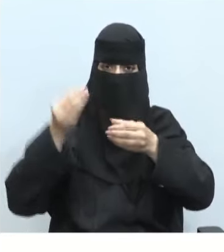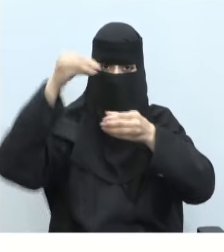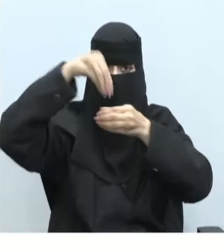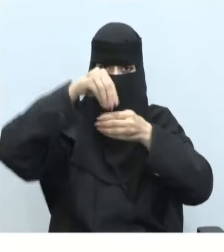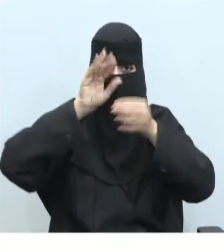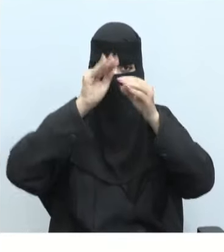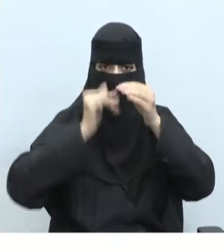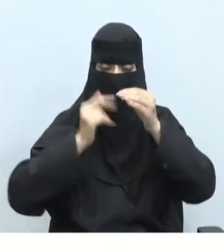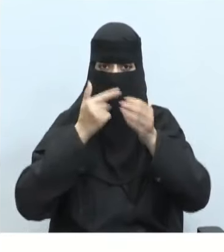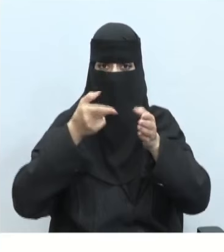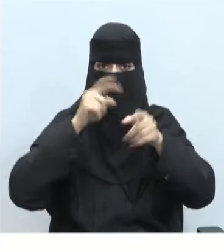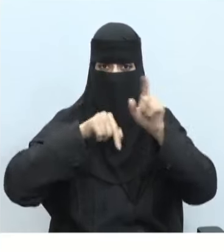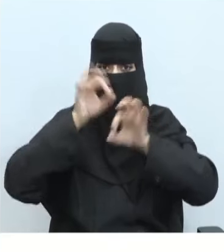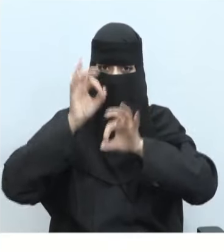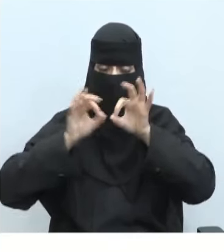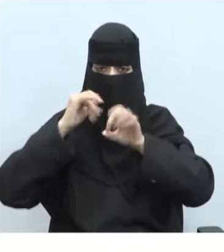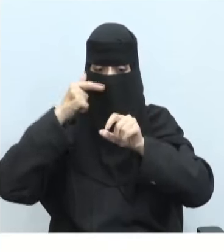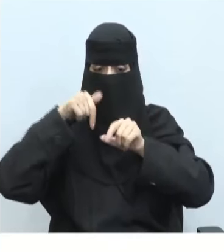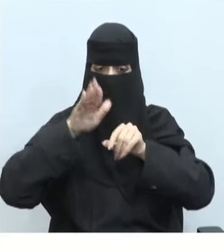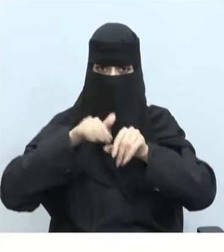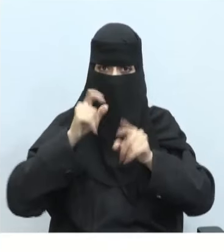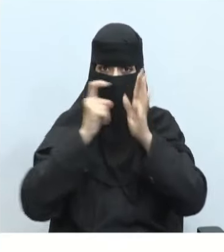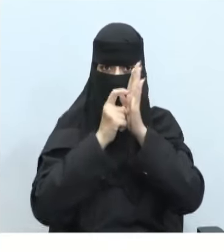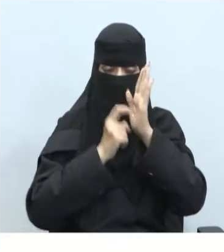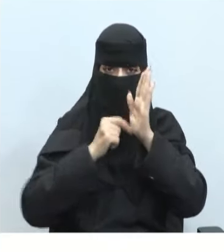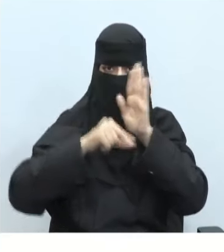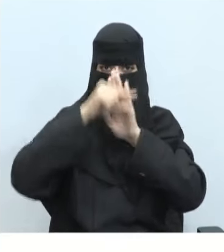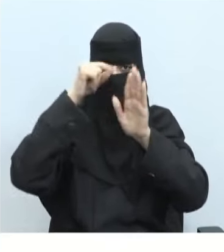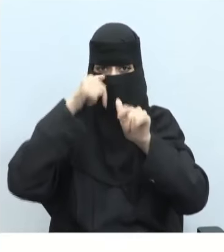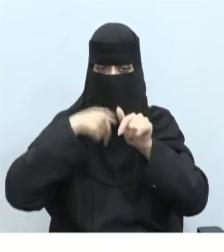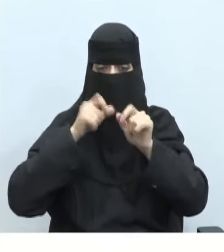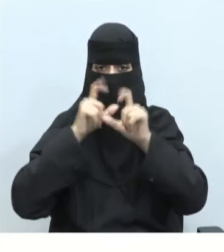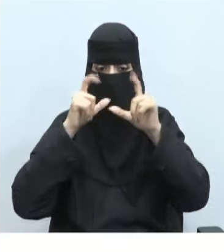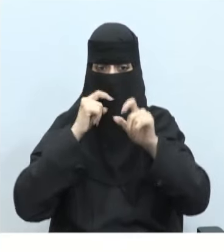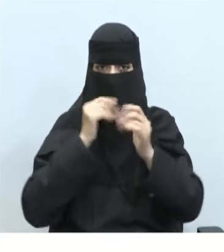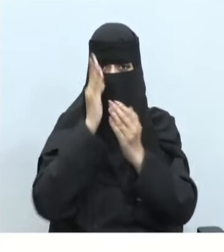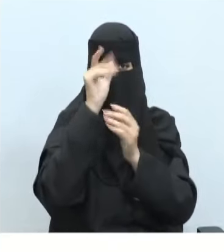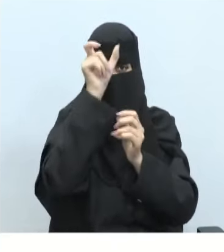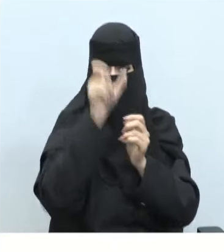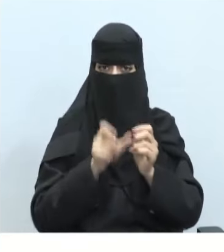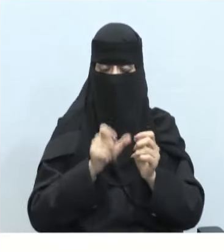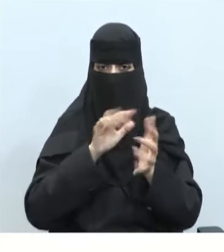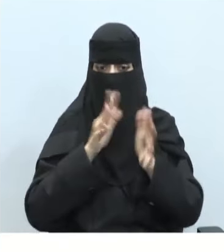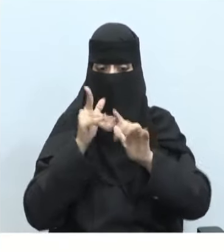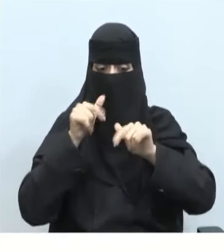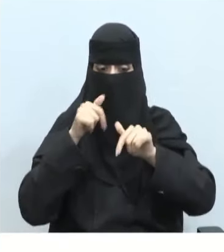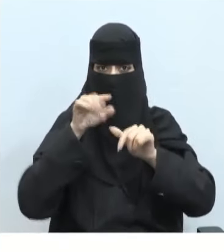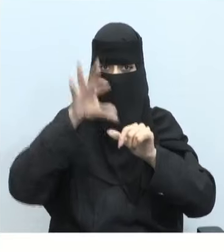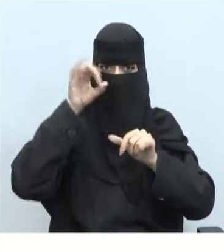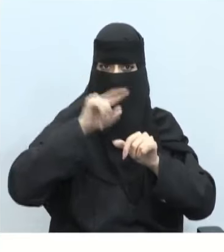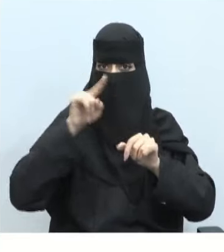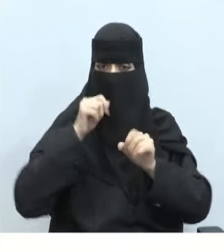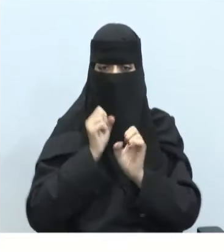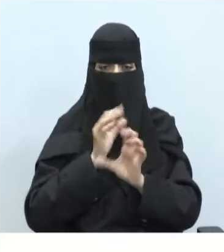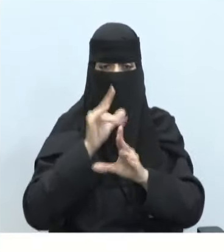وجعله اكثر تناسقا بوضع عناوين الاعمده بصوره عموديه رغم كونه خيارا غير